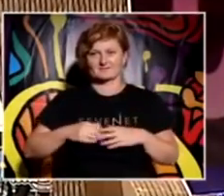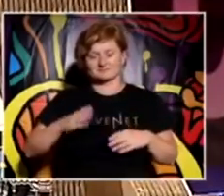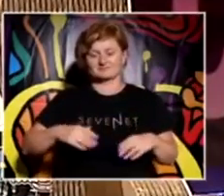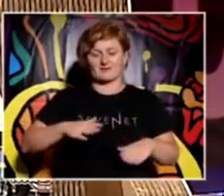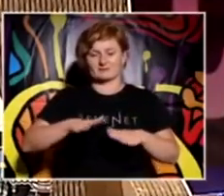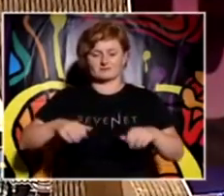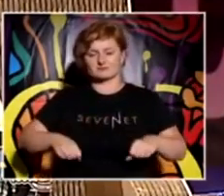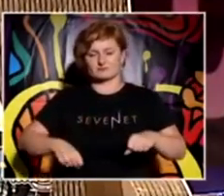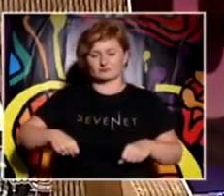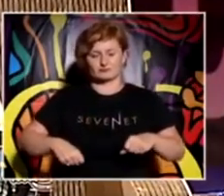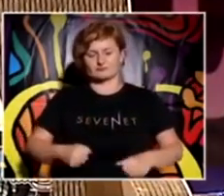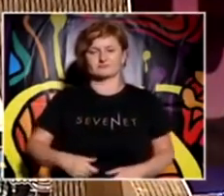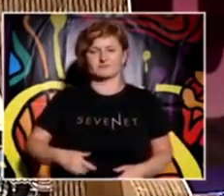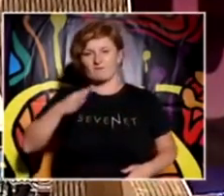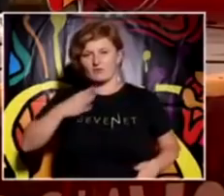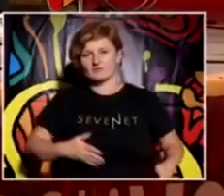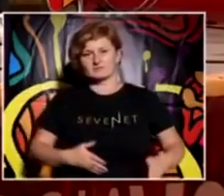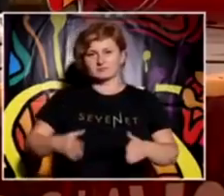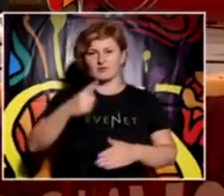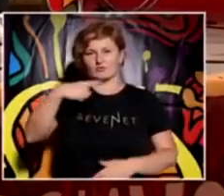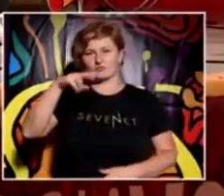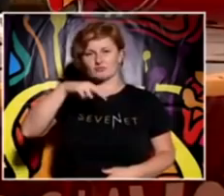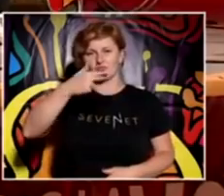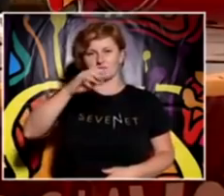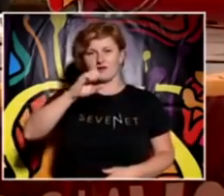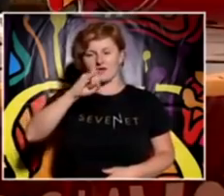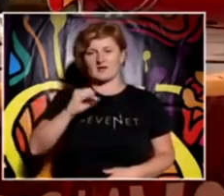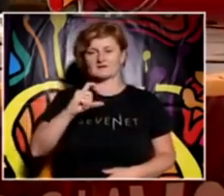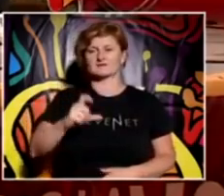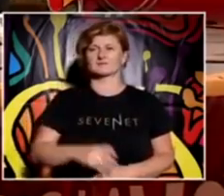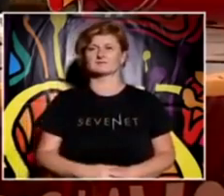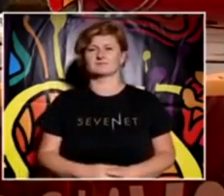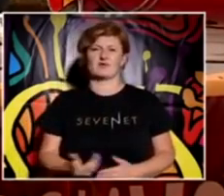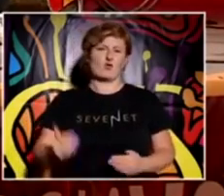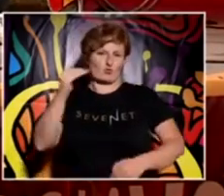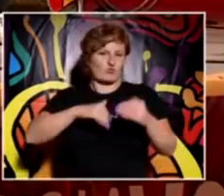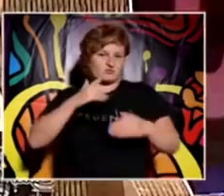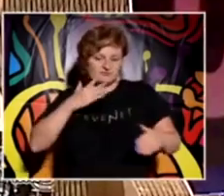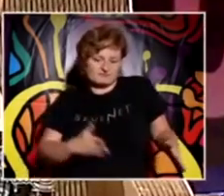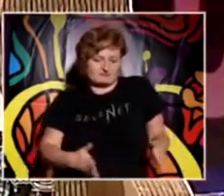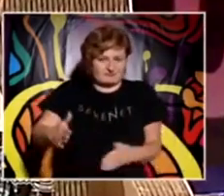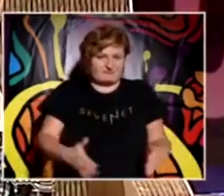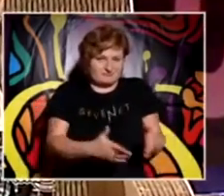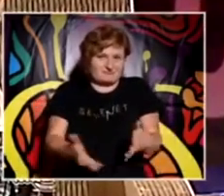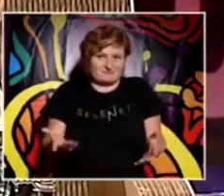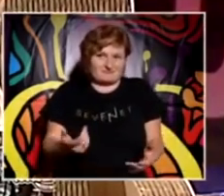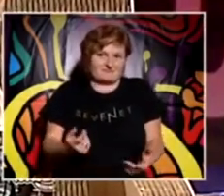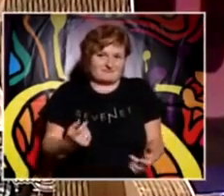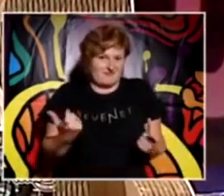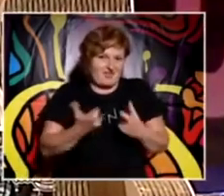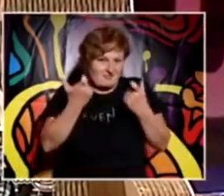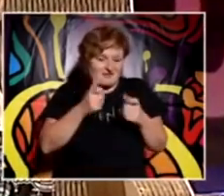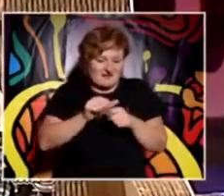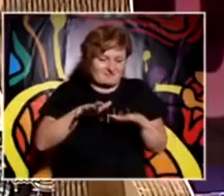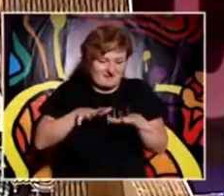płyniemy. Płyniemy. No, tam oczywiście, no to jest taka górska rzeka, więc no, naprawdę bywały